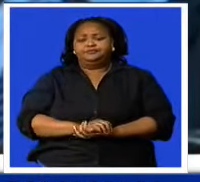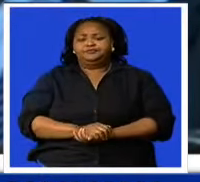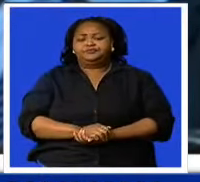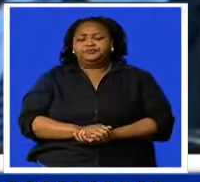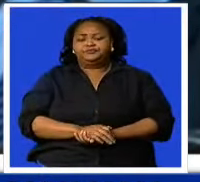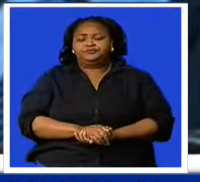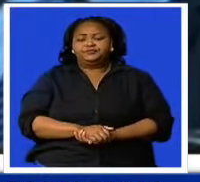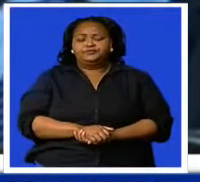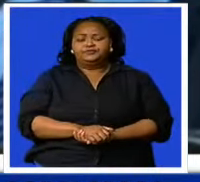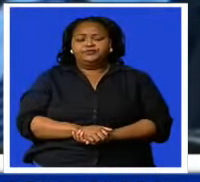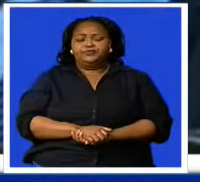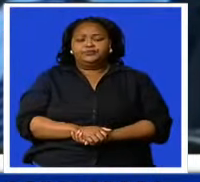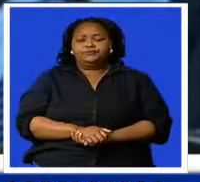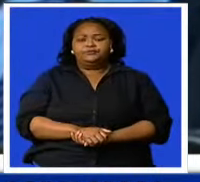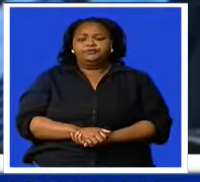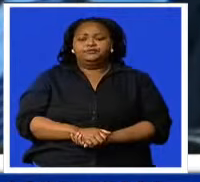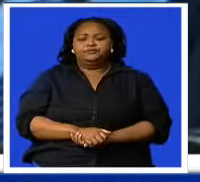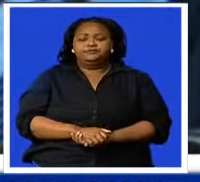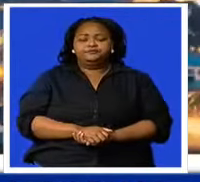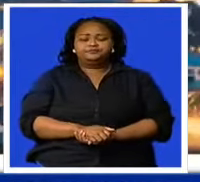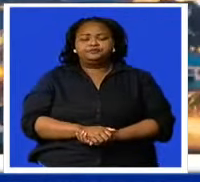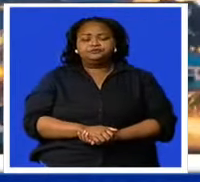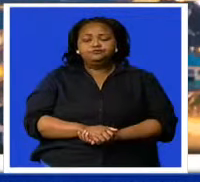Themkosi Mavimbela eZulwini.